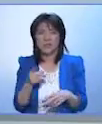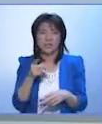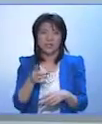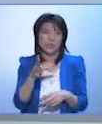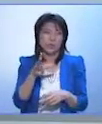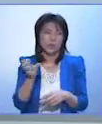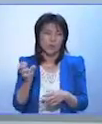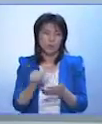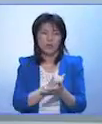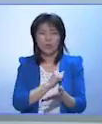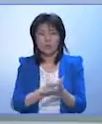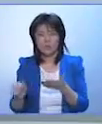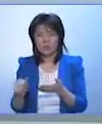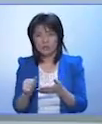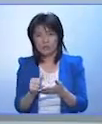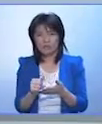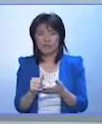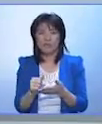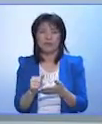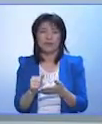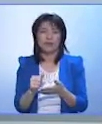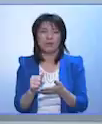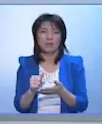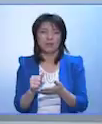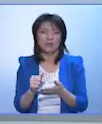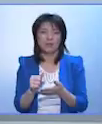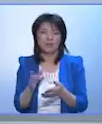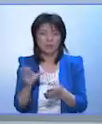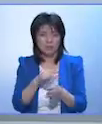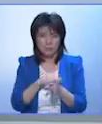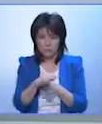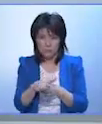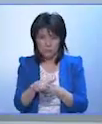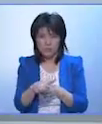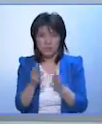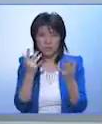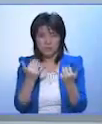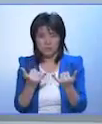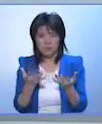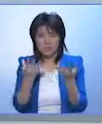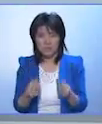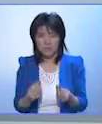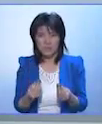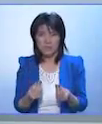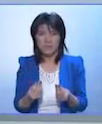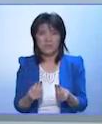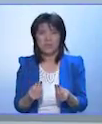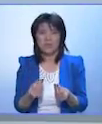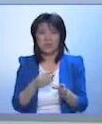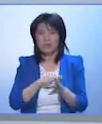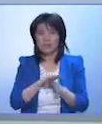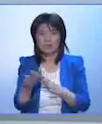1500 құжаты толығымен орындалды. Қазіргі күні орындалмай